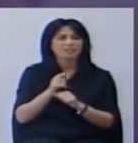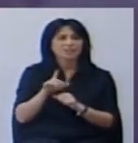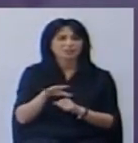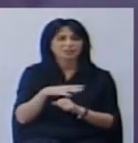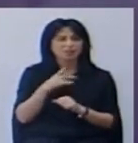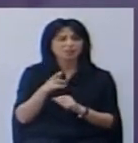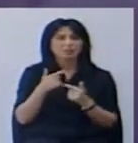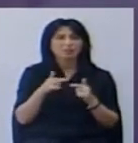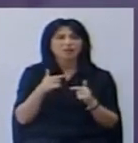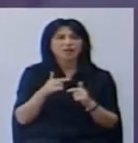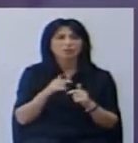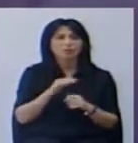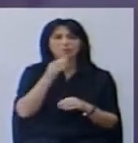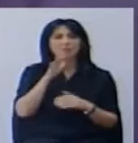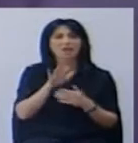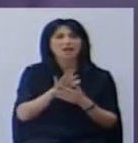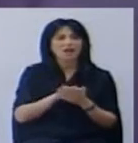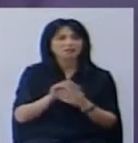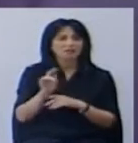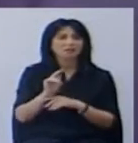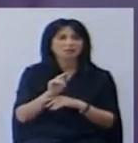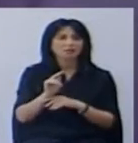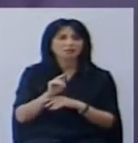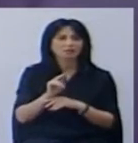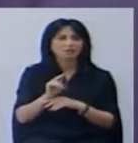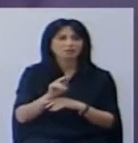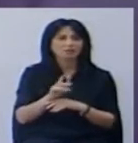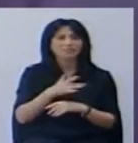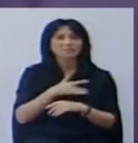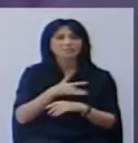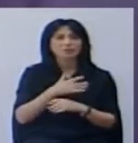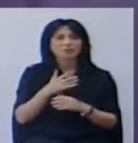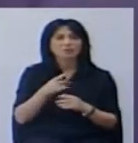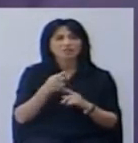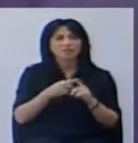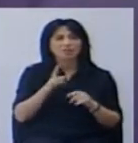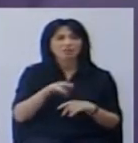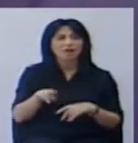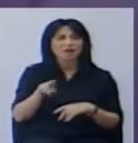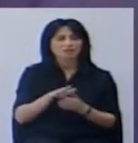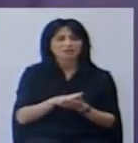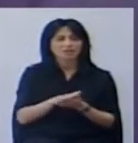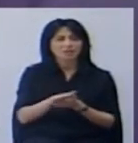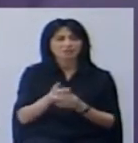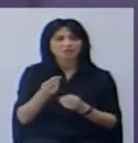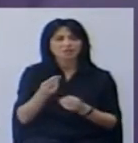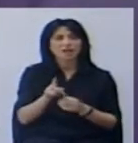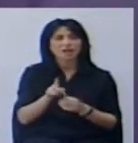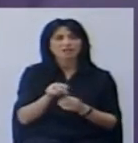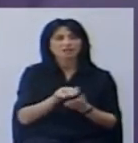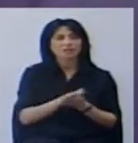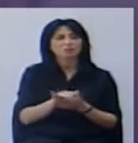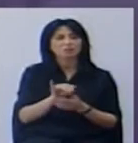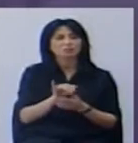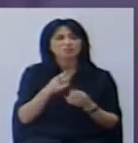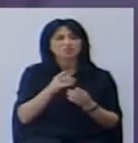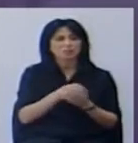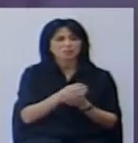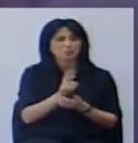იყო, პრაქტიკულად მერეც განგზელდა სამუშაოები, თავარაუდოდ არის 9 მილიარდამდე დახარჯული. ეს თანხა რომ დახარჯული იყო